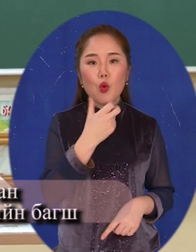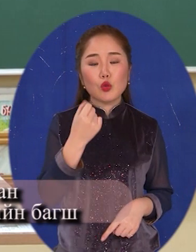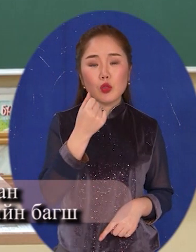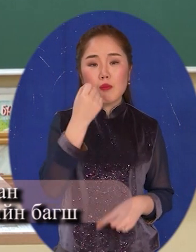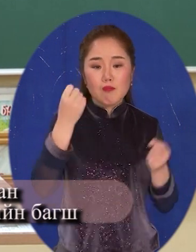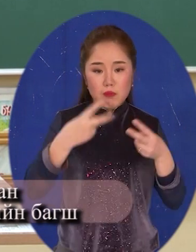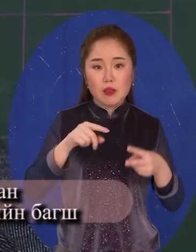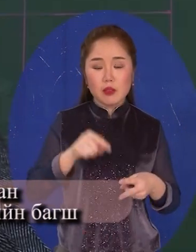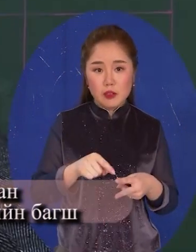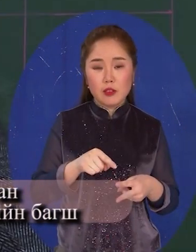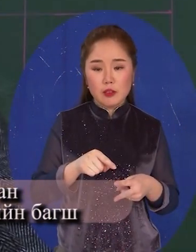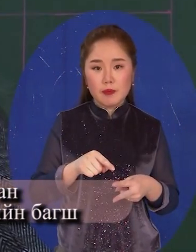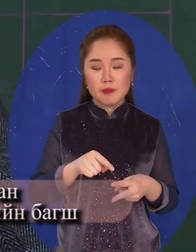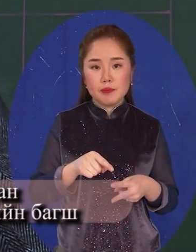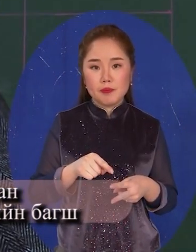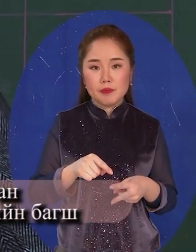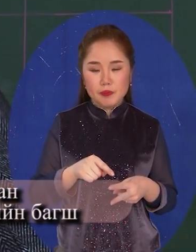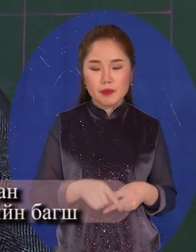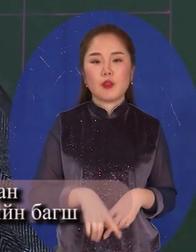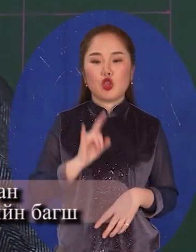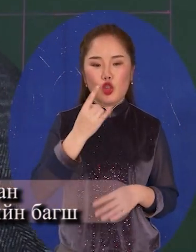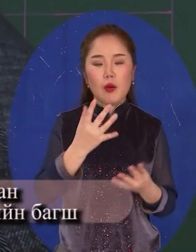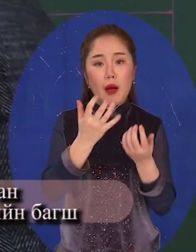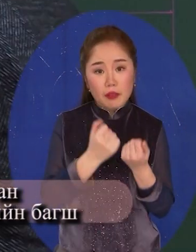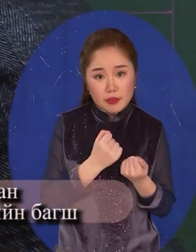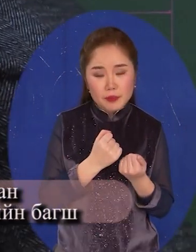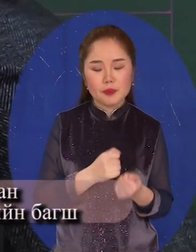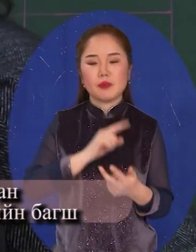бағасы 300 төгірік тұратын